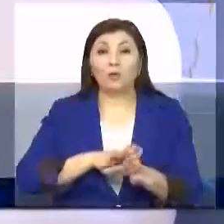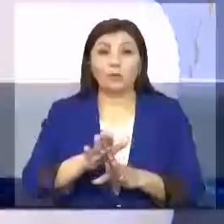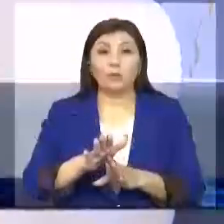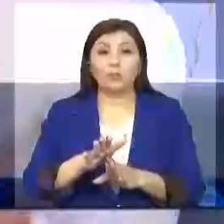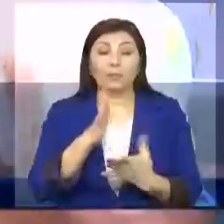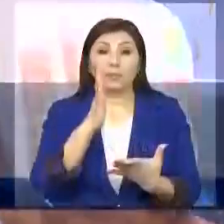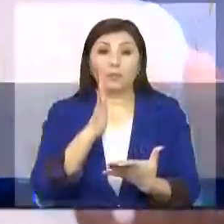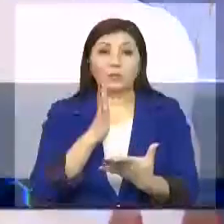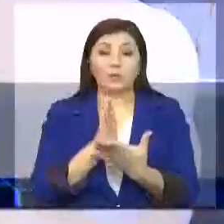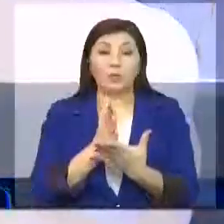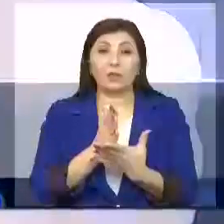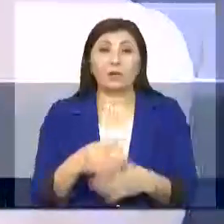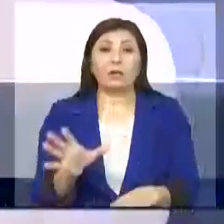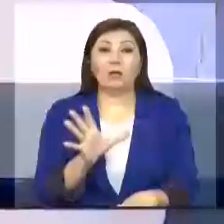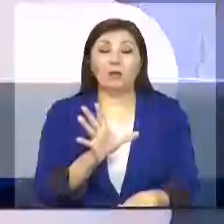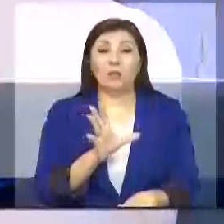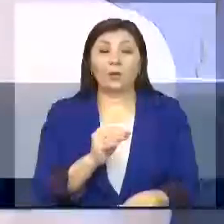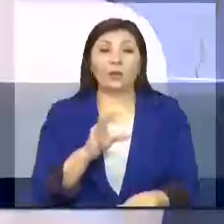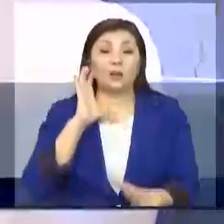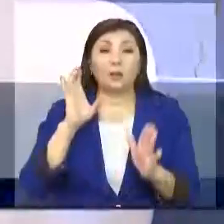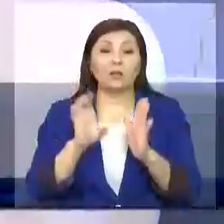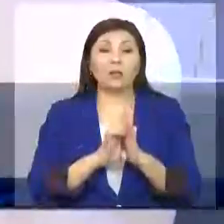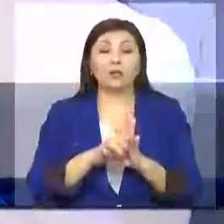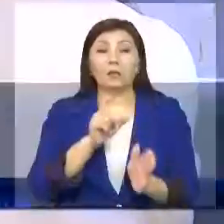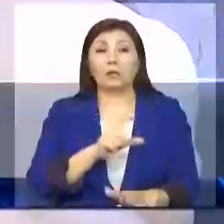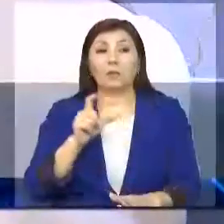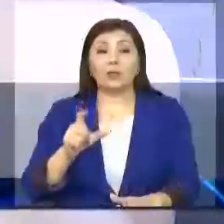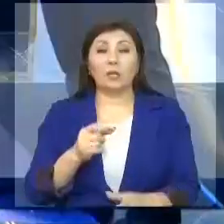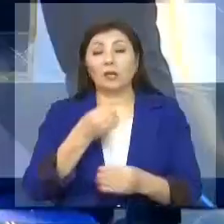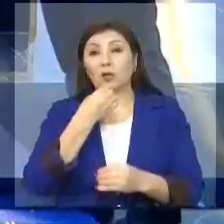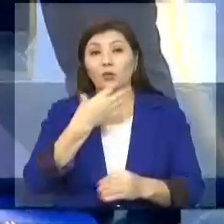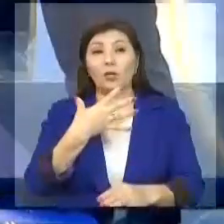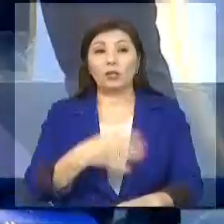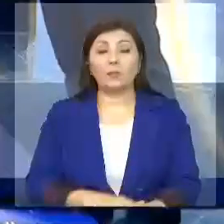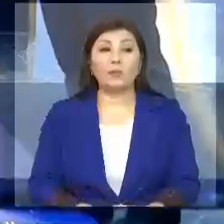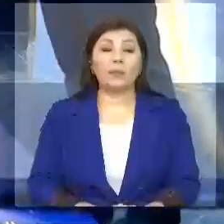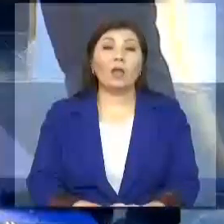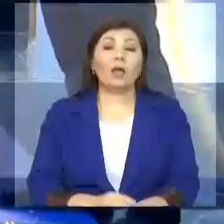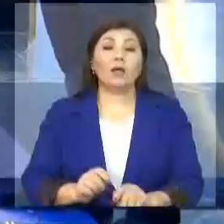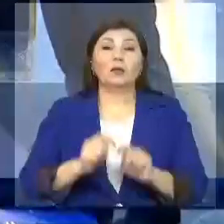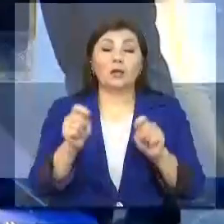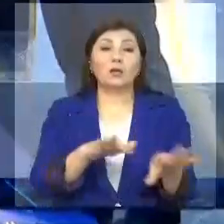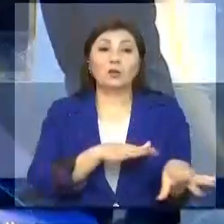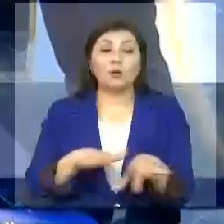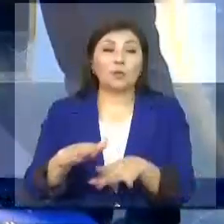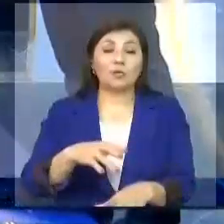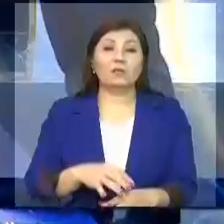әндермен жалпы барлық тыңдармандарды жаулап алды деп мен айта аламын. Салтанатты ашылу рәсіміне елімізге